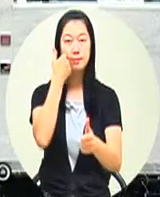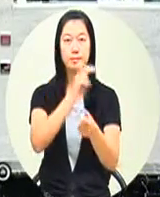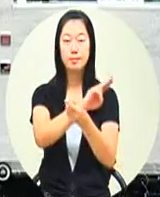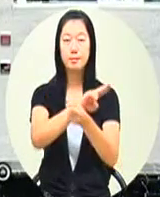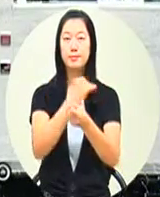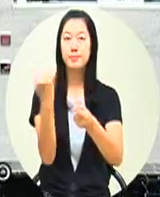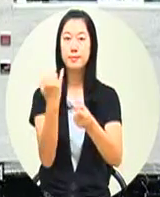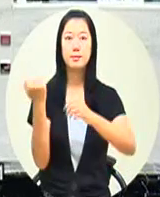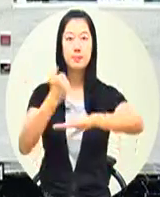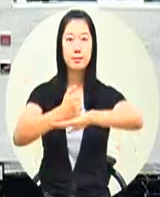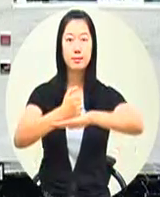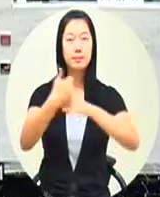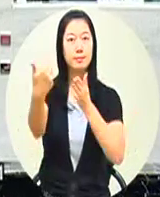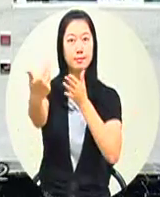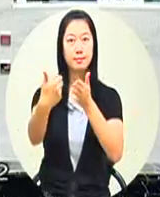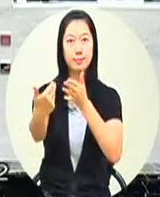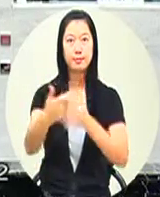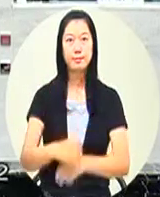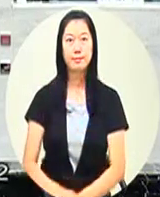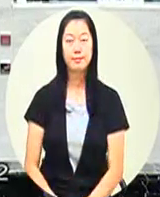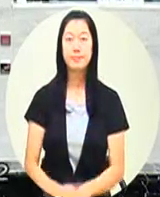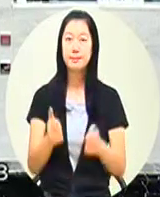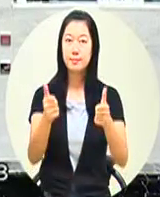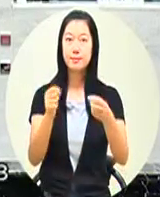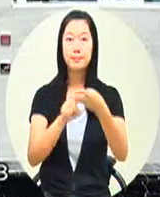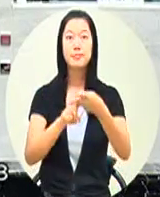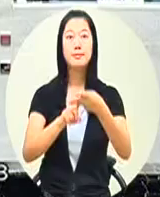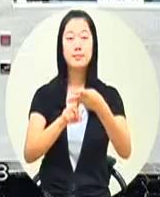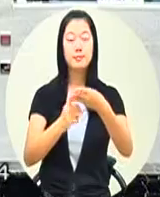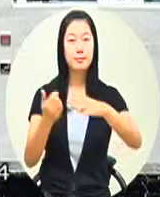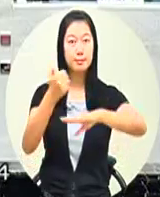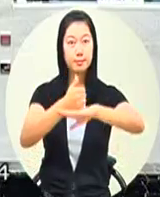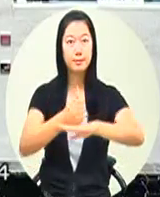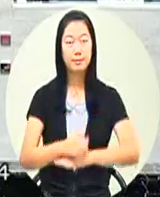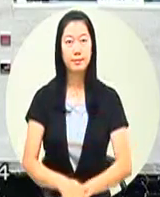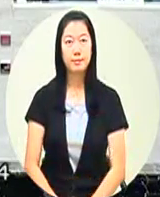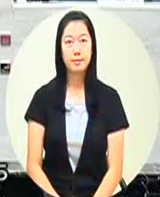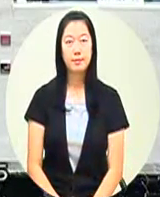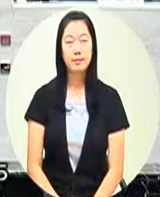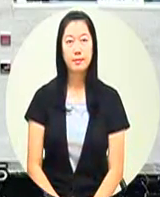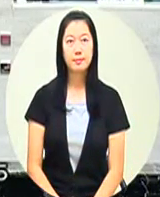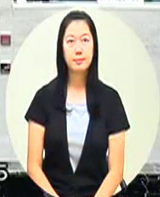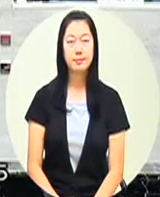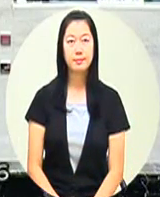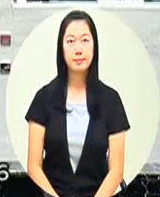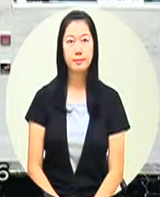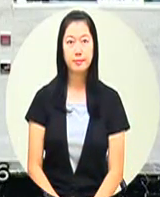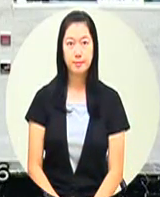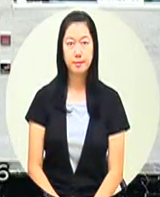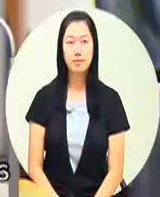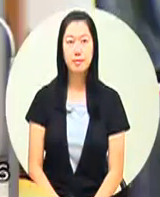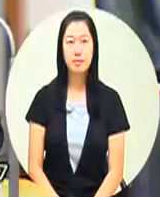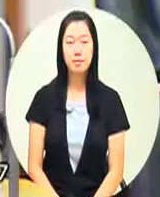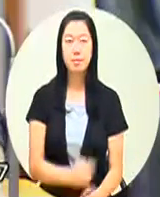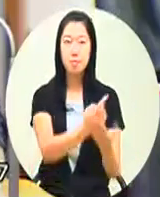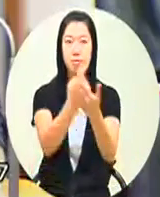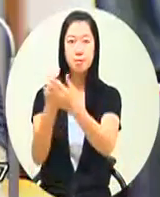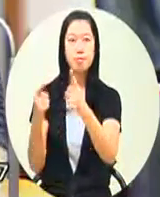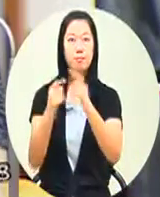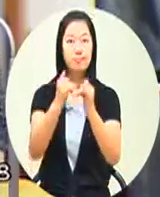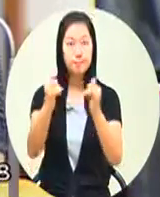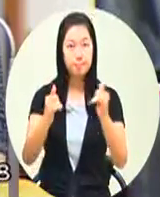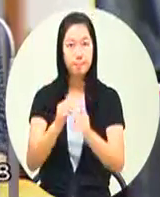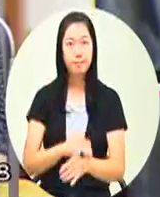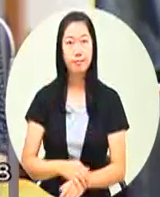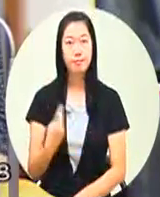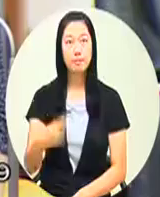行。 好，谢谢主席哈。我们各位敬爱的市民朋友哈，咱